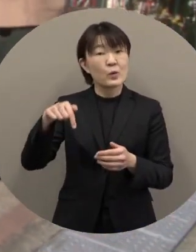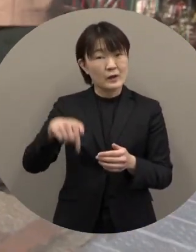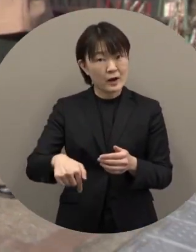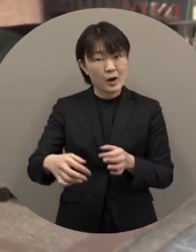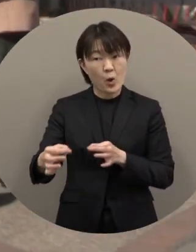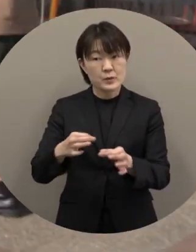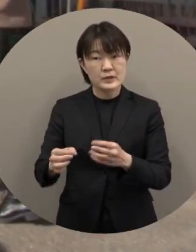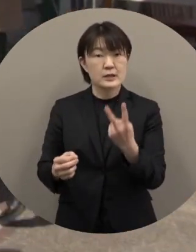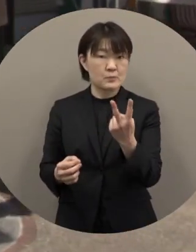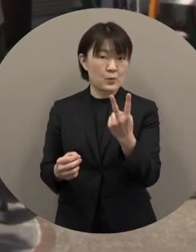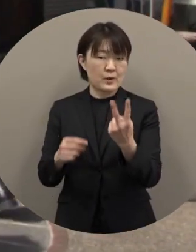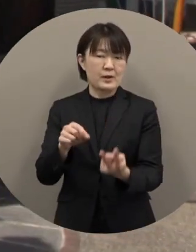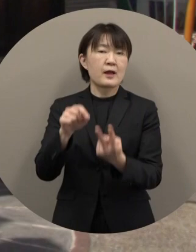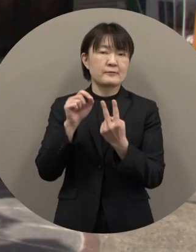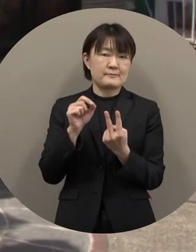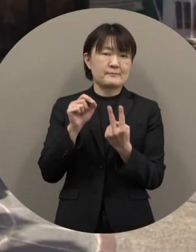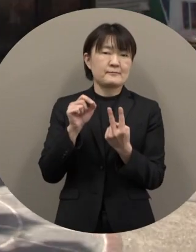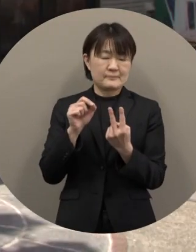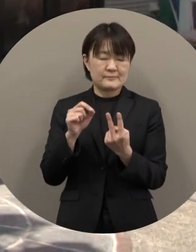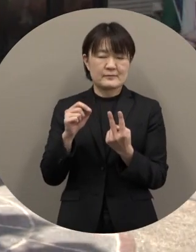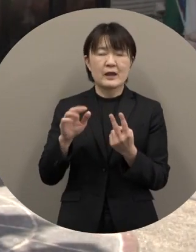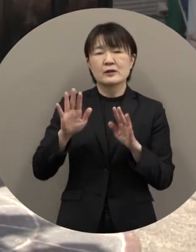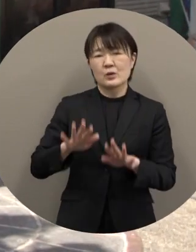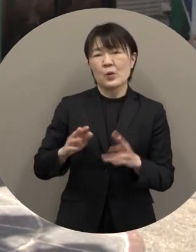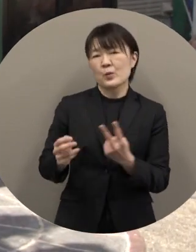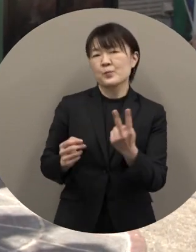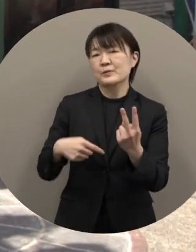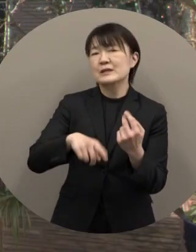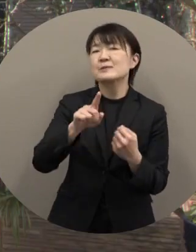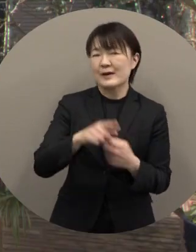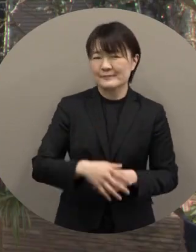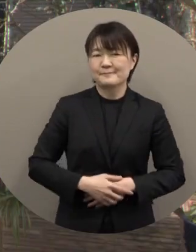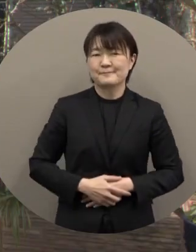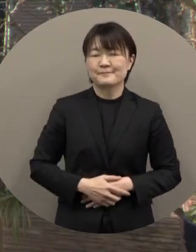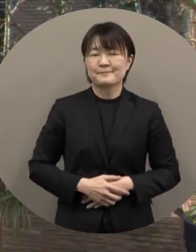から2店舗を3人が訪れ埼玉スイーツを堪能します。